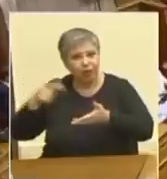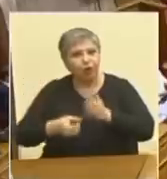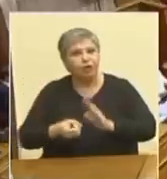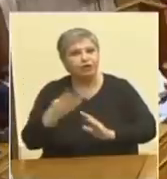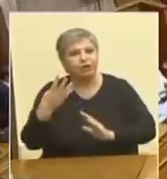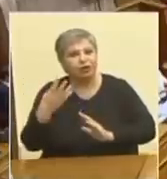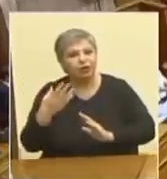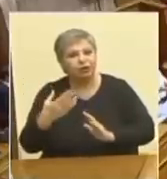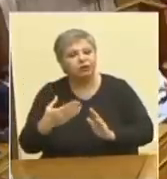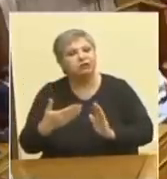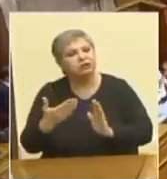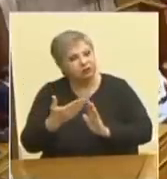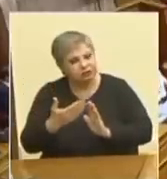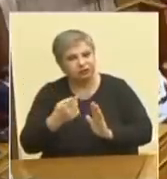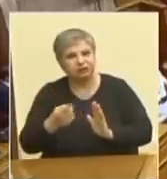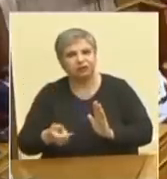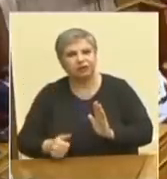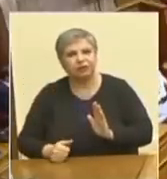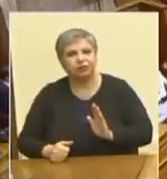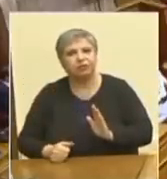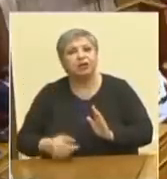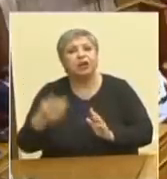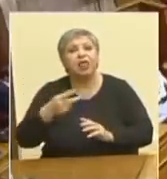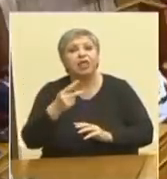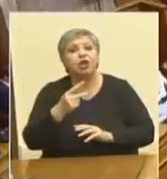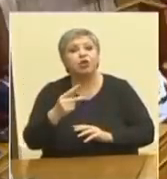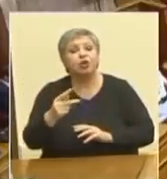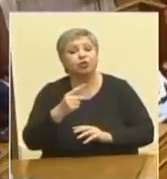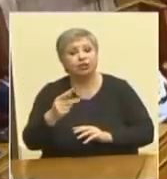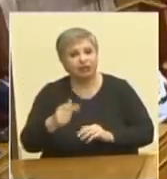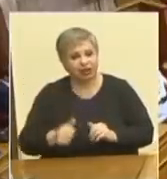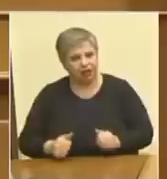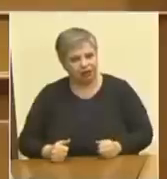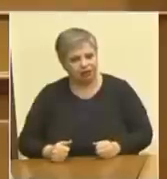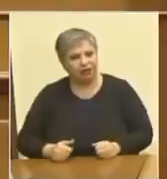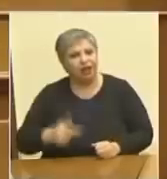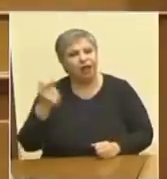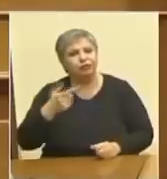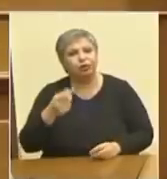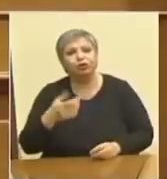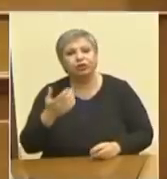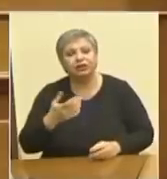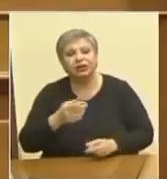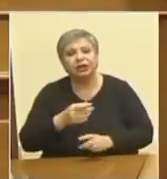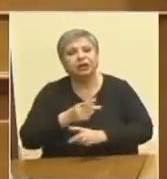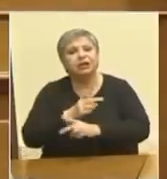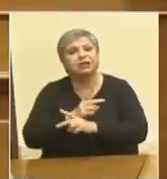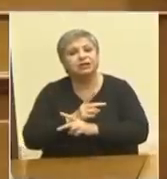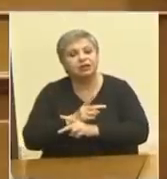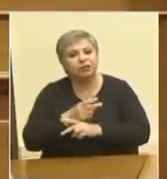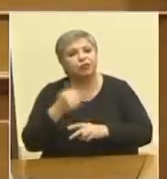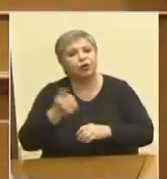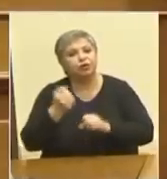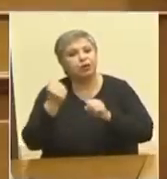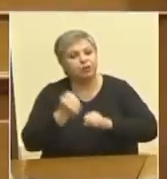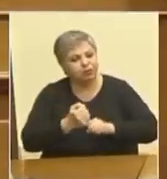πάρουμε έναν έναν. Νίκος Κοντιάς, σύμβουλος Γεωργίου Παπανδρέου. Χρήστος Σπίρτζης. Πού είστε,